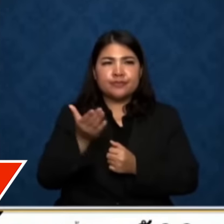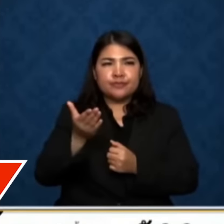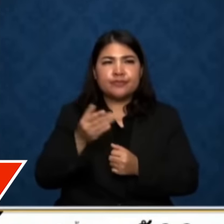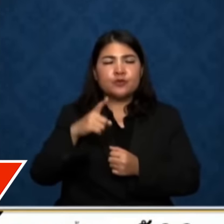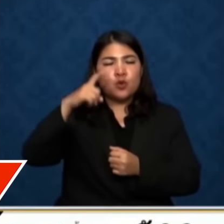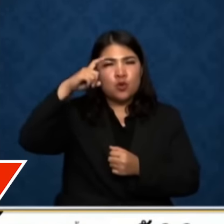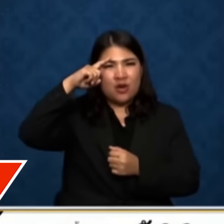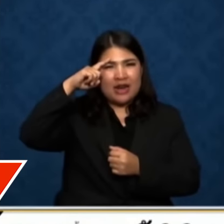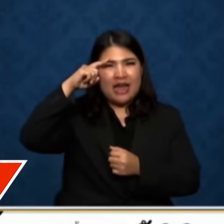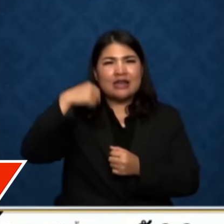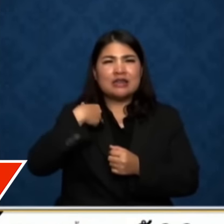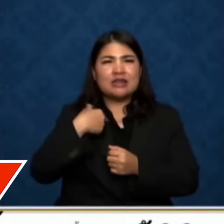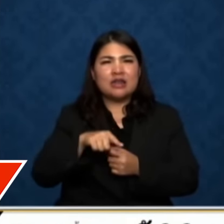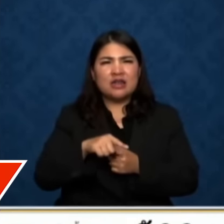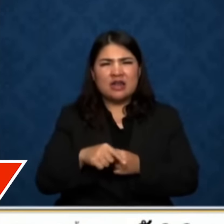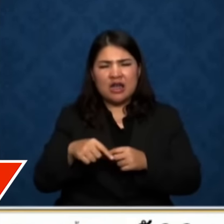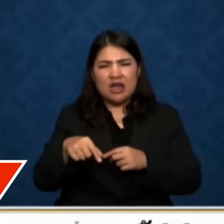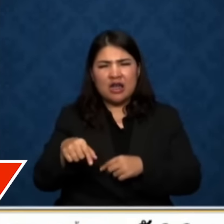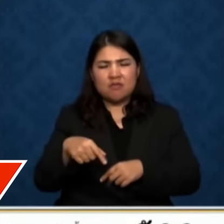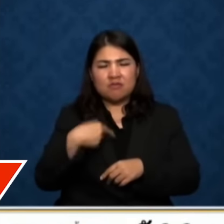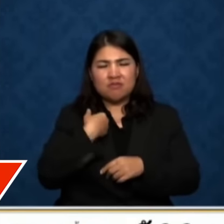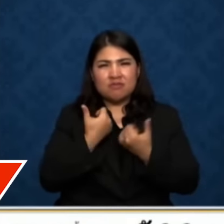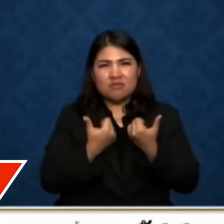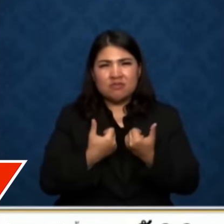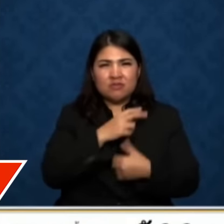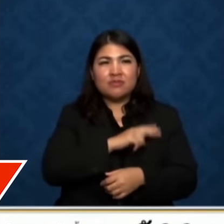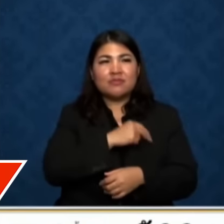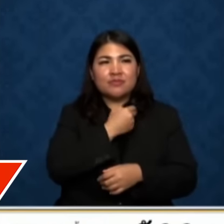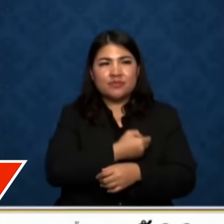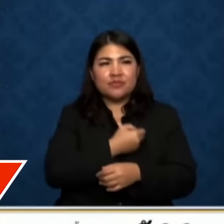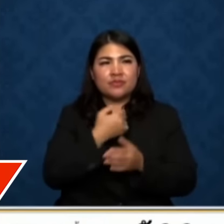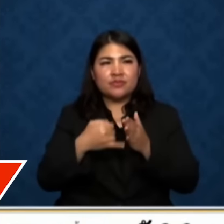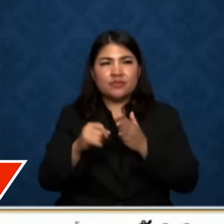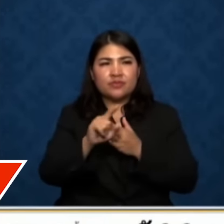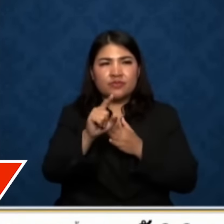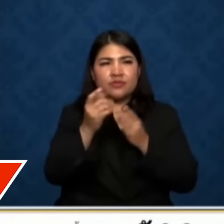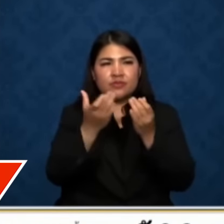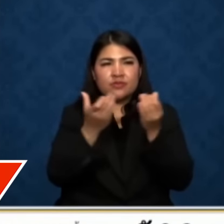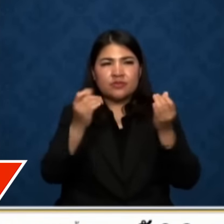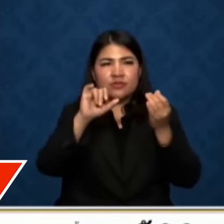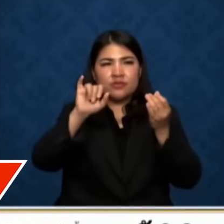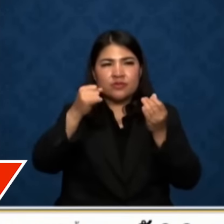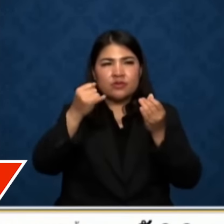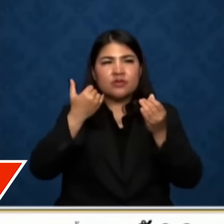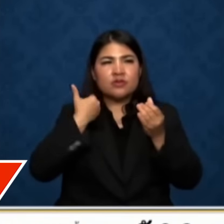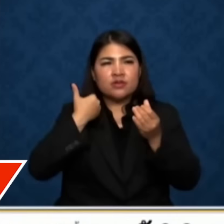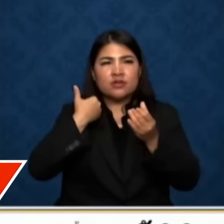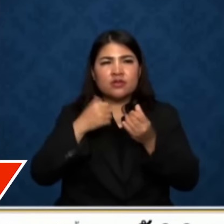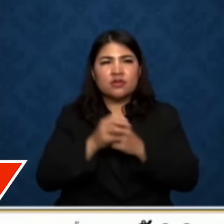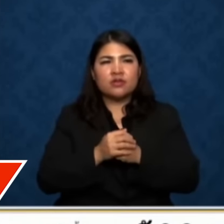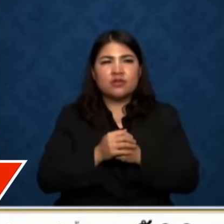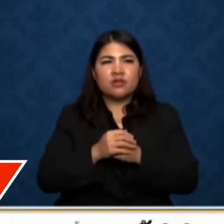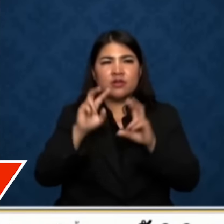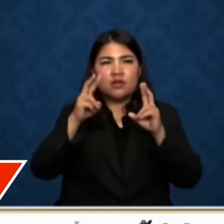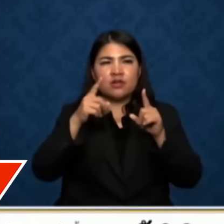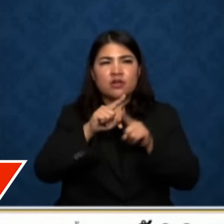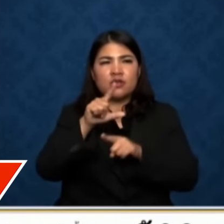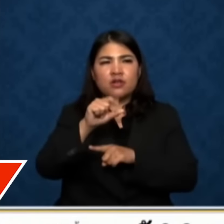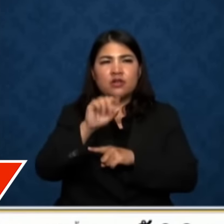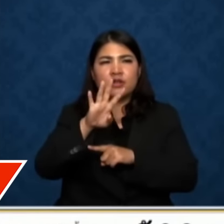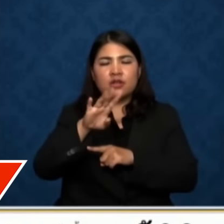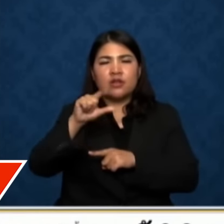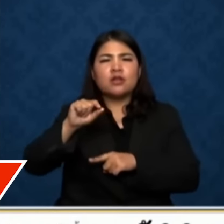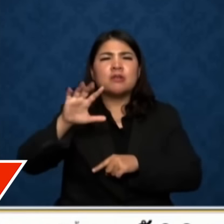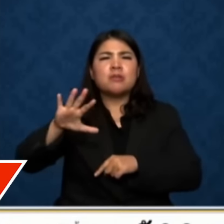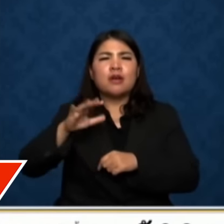ว่าผมอาจจะปฏิบัติผิดข้อบังคับแพทยสภาว่าด้วยการรักษาจริยธรรมของผู้ประกอบวิชาชีพเภสัชกรรมในข้อที่24และข้อที่25